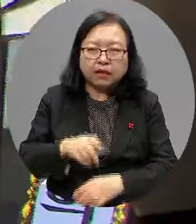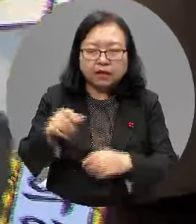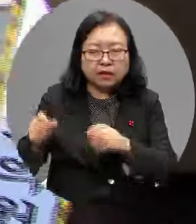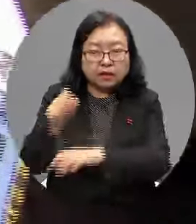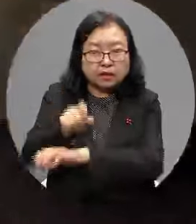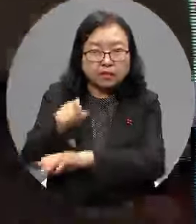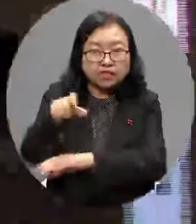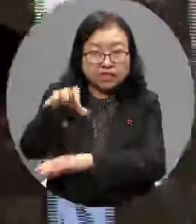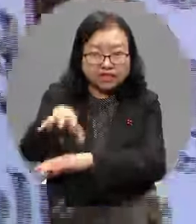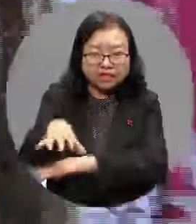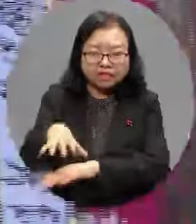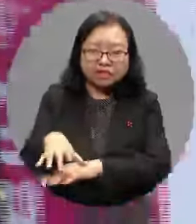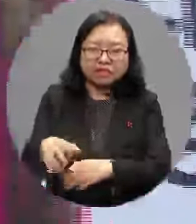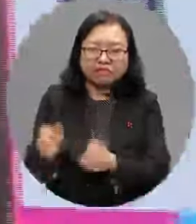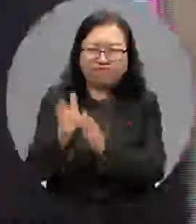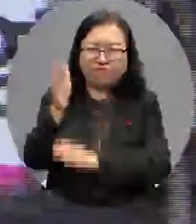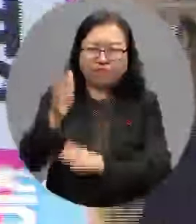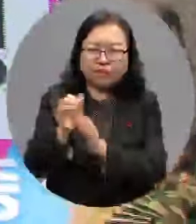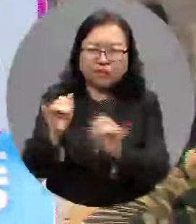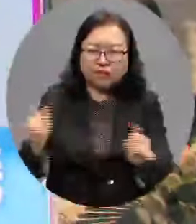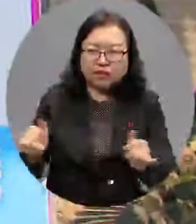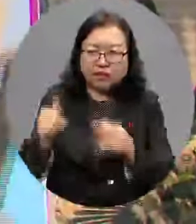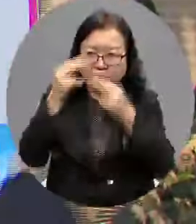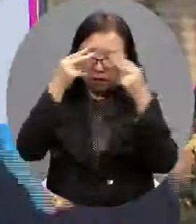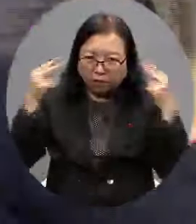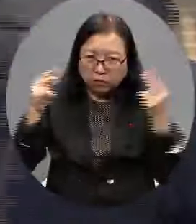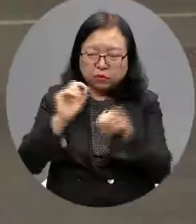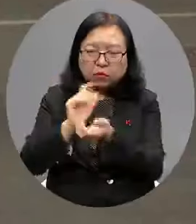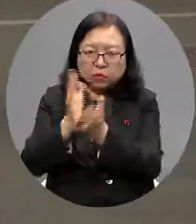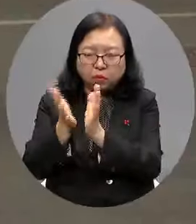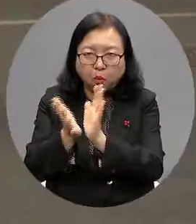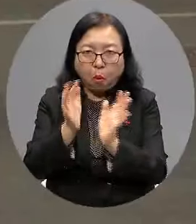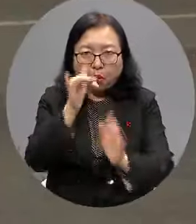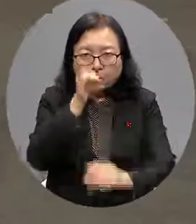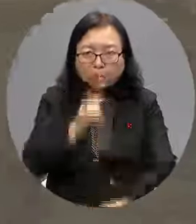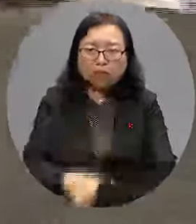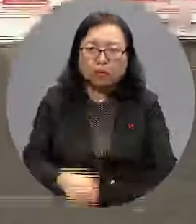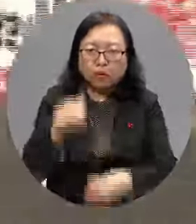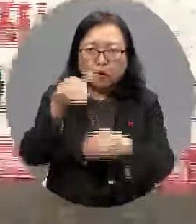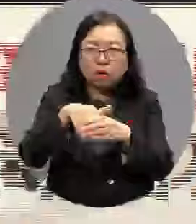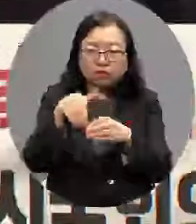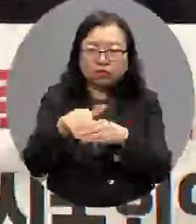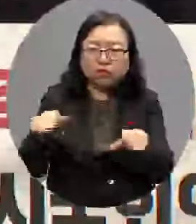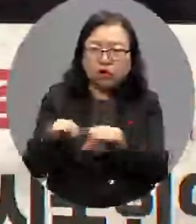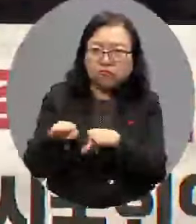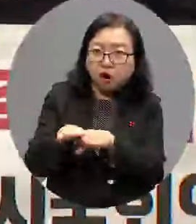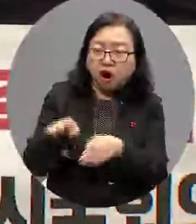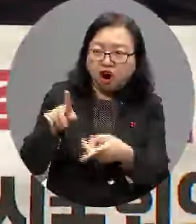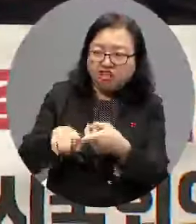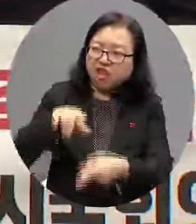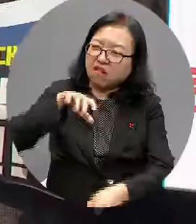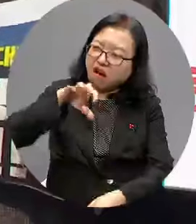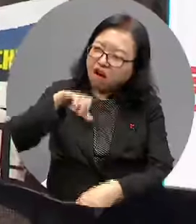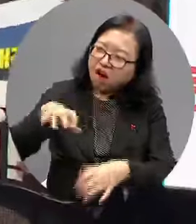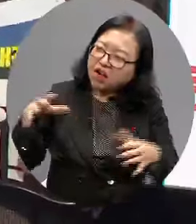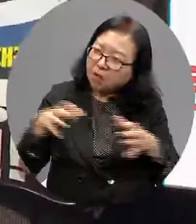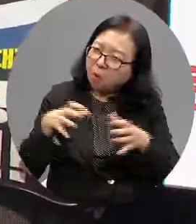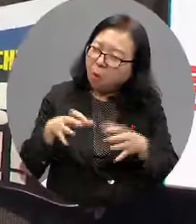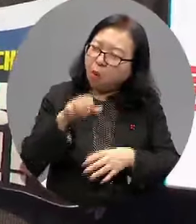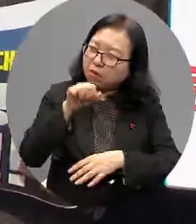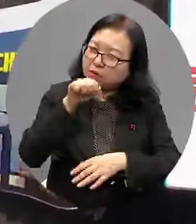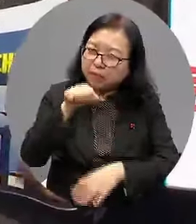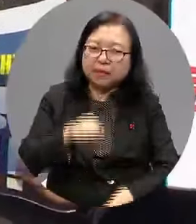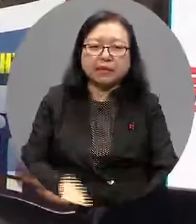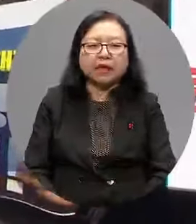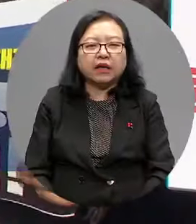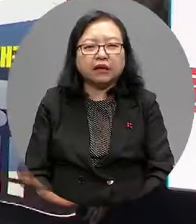사무실에는 분노한 시민들의 근조 화환과 리본이 놓였고 투표 불참을 항의하는 집회도 잇따랐습니다. 내란